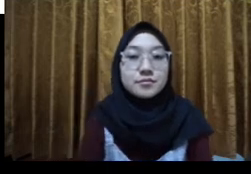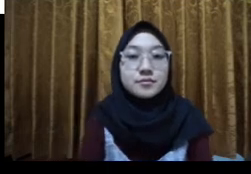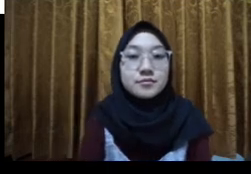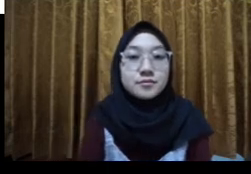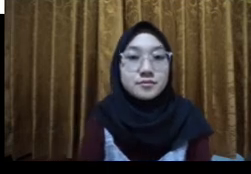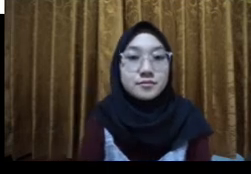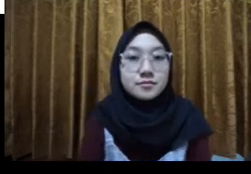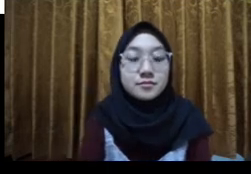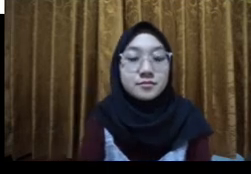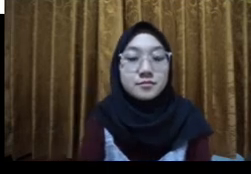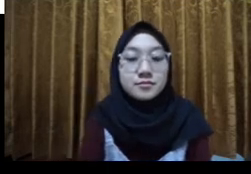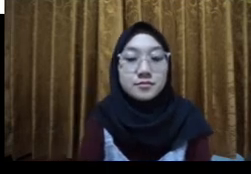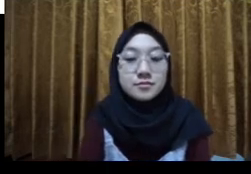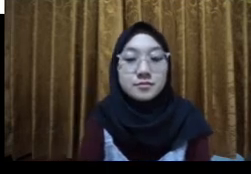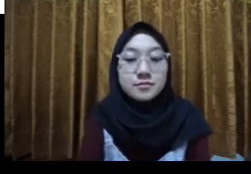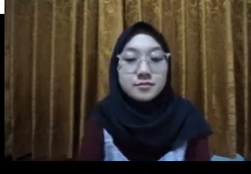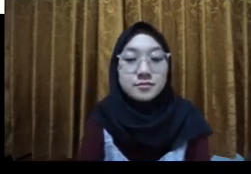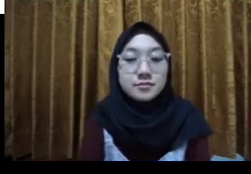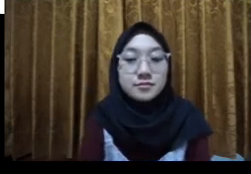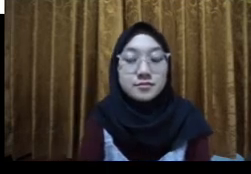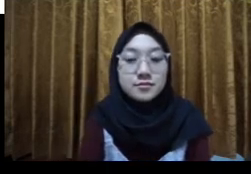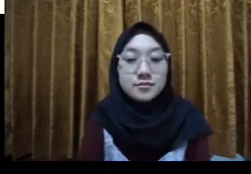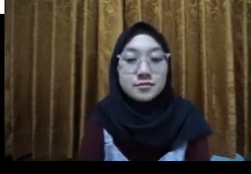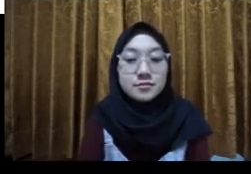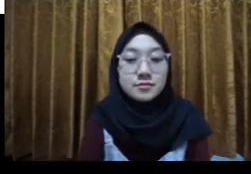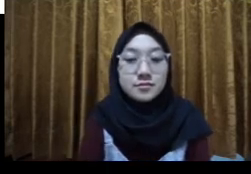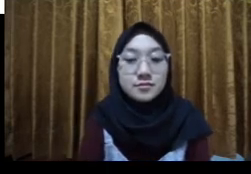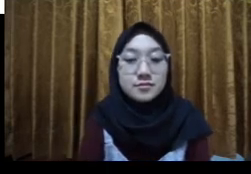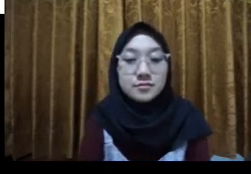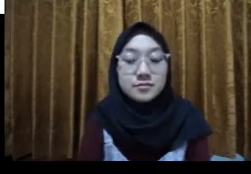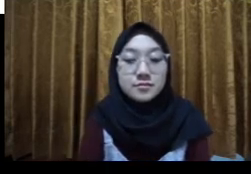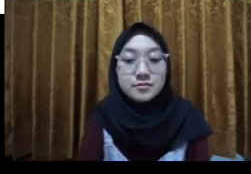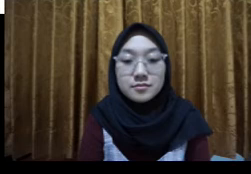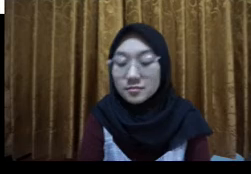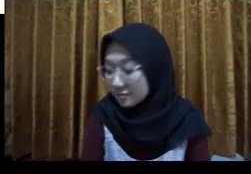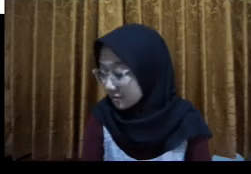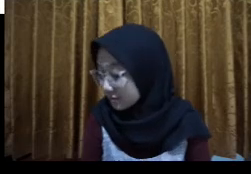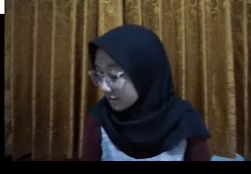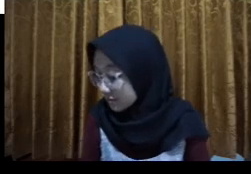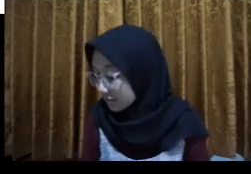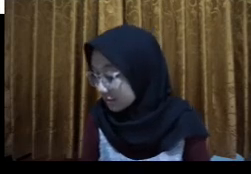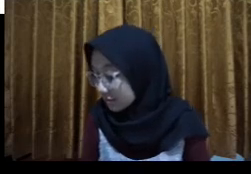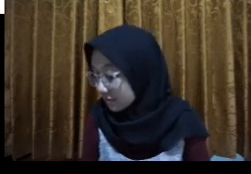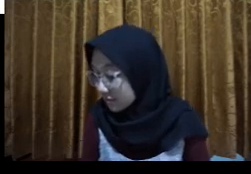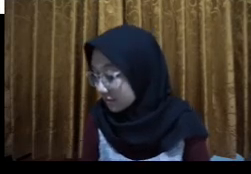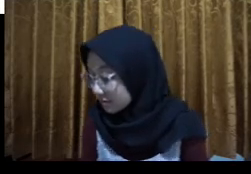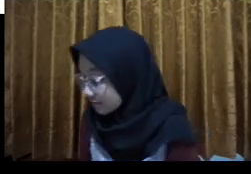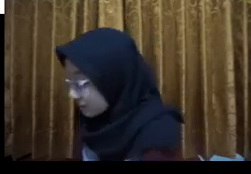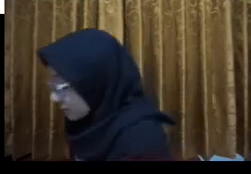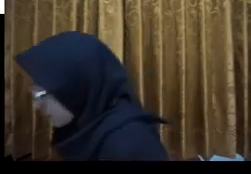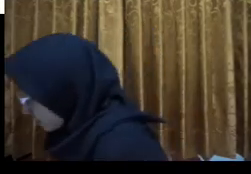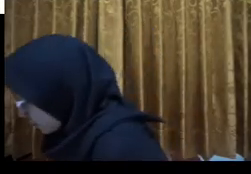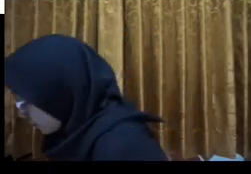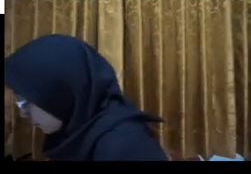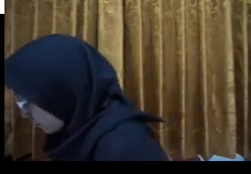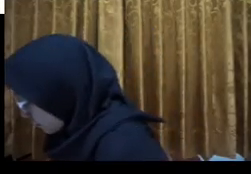dengan insert panah bawah. Bab 1 mempersiapkan kehadiran sang buah hati. Pentingnya figur orang tua menjadi faktor terbesar yang menentukan